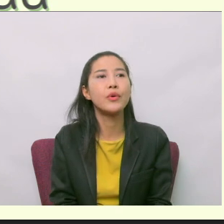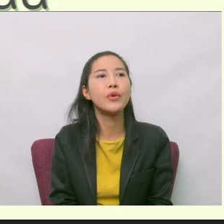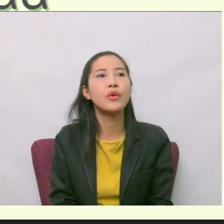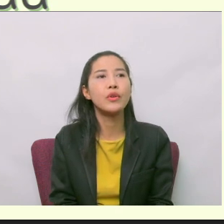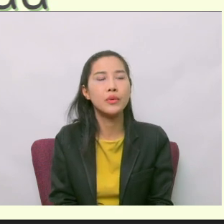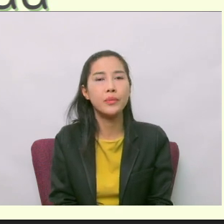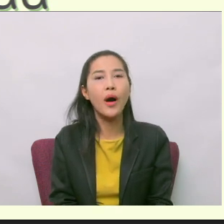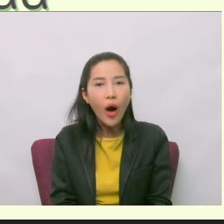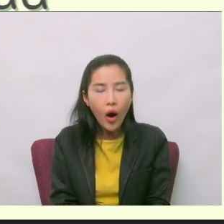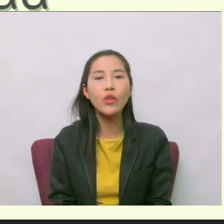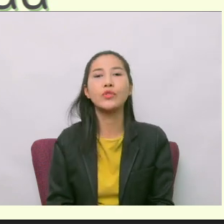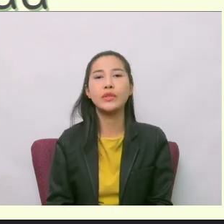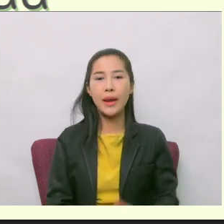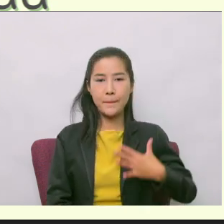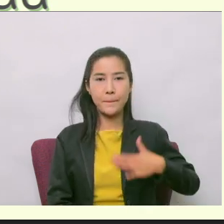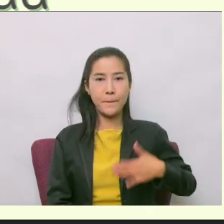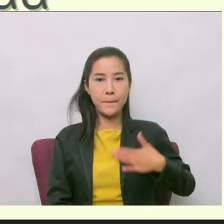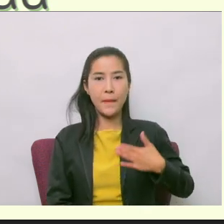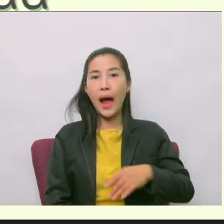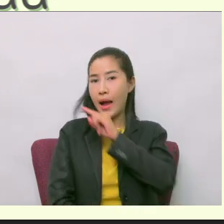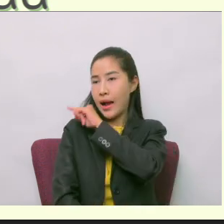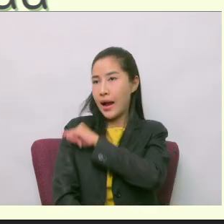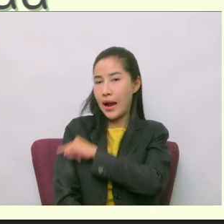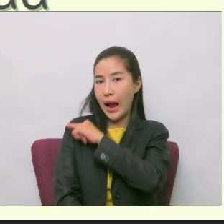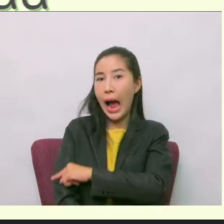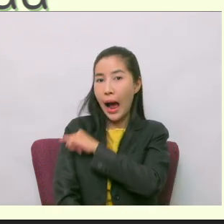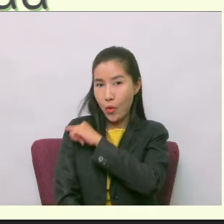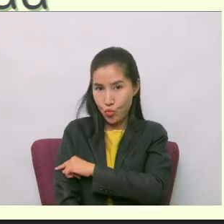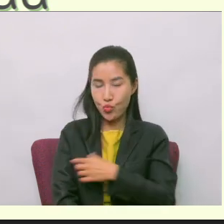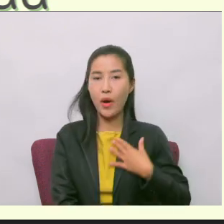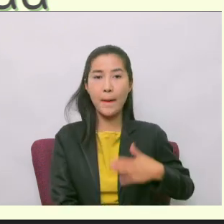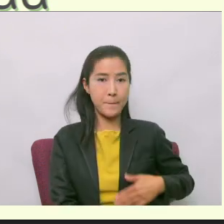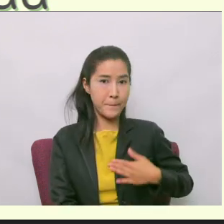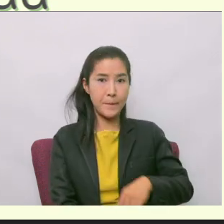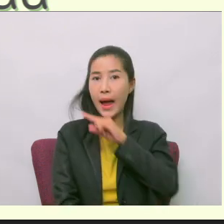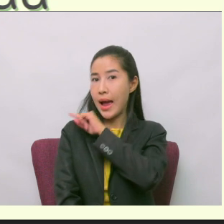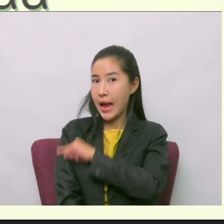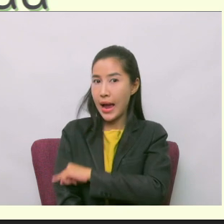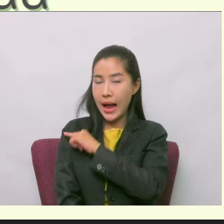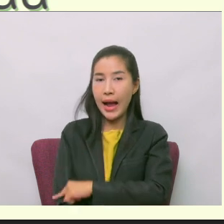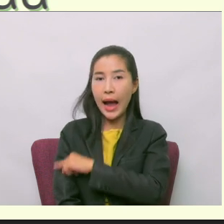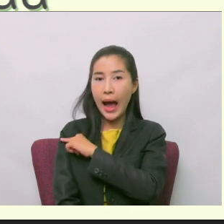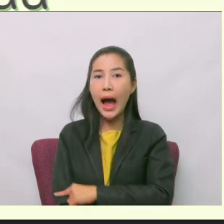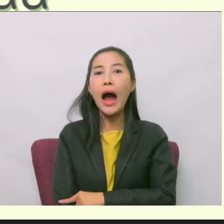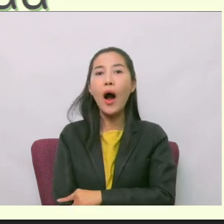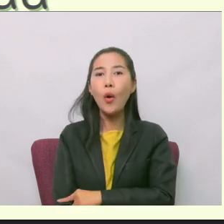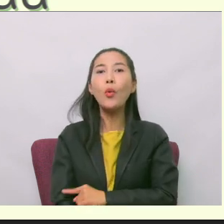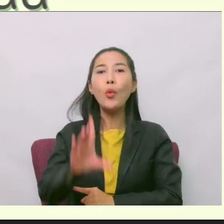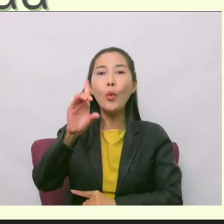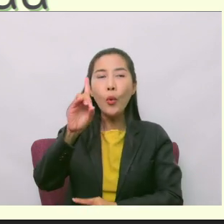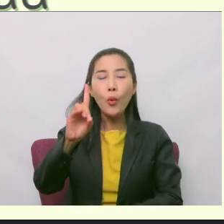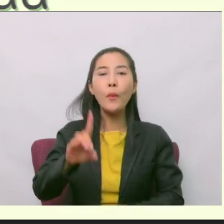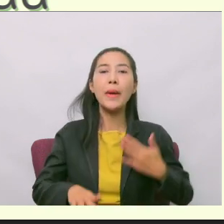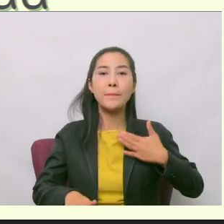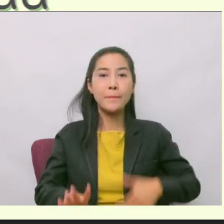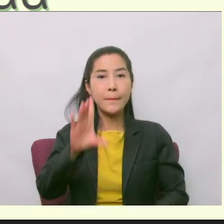ช้ผ้าขาวนะคะหรือว่าเป็นผ้าดิบเนาะเป็นผ้าดิบถ้าเกิดว่าเป็นผ้าขาวบางอาจจะไม่เหมาะนะคะเพราะว่าถ้าเกิดว่าเป็น